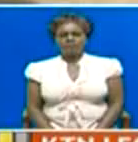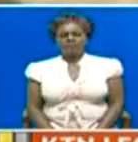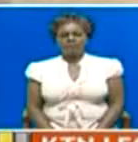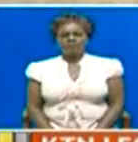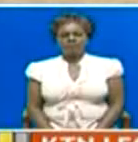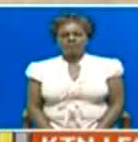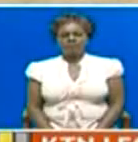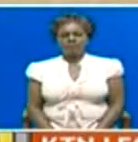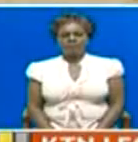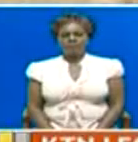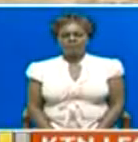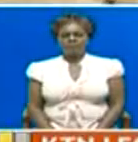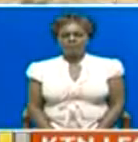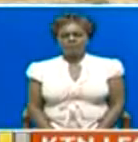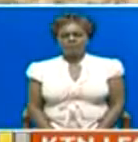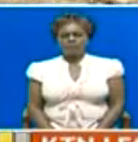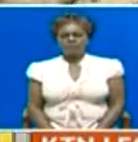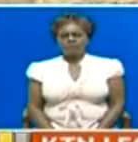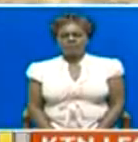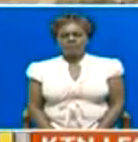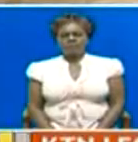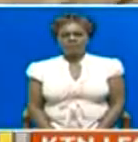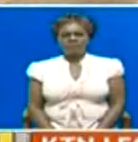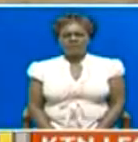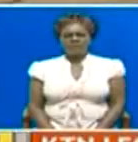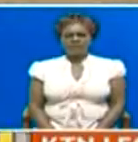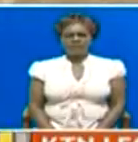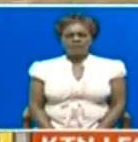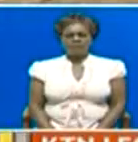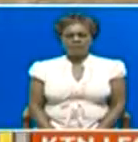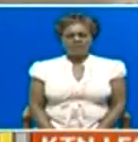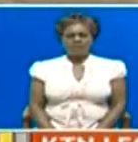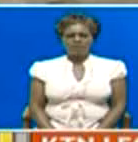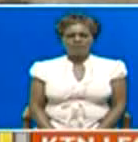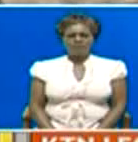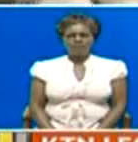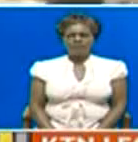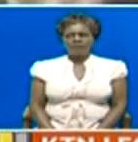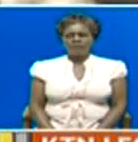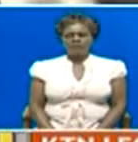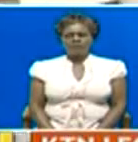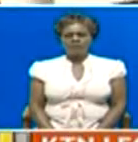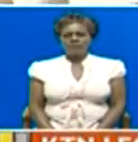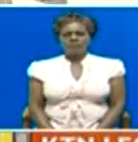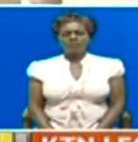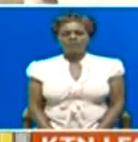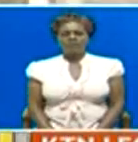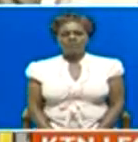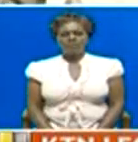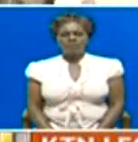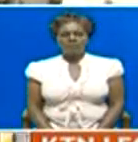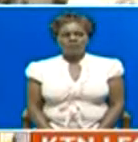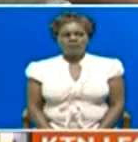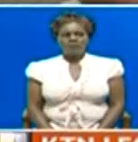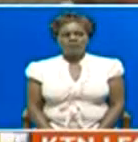Genda sasa ndio ilibaki sandiri na kibaki. Sasa alikuwa ameaga kila kitu nikijua. Sasa mchanga ndio alikuwa ashatoa hiyo mchanga. Nyuzi